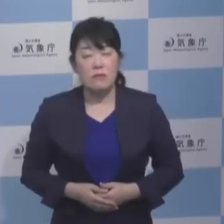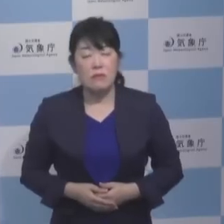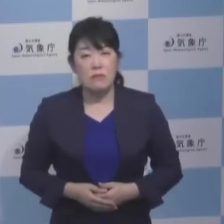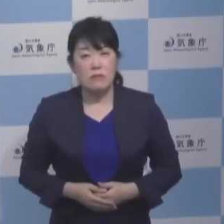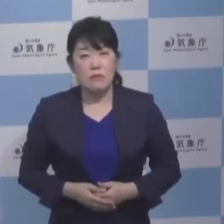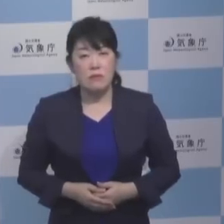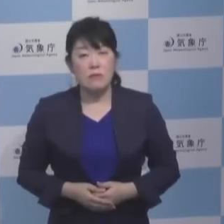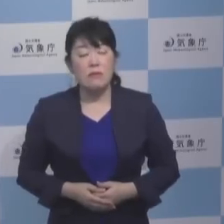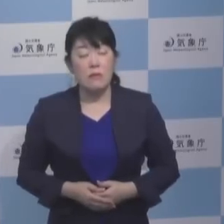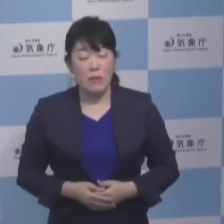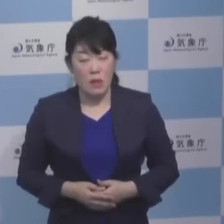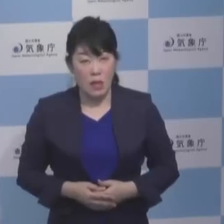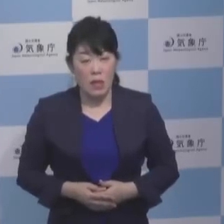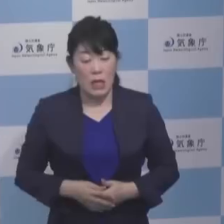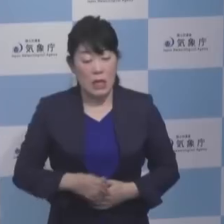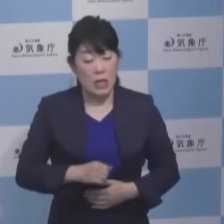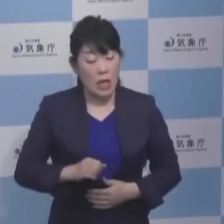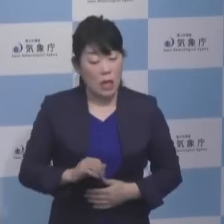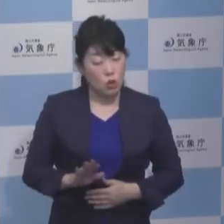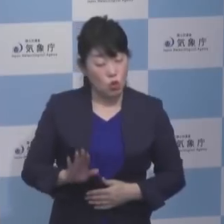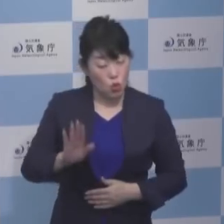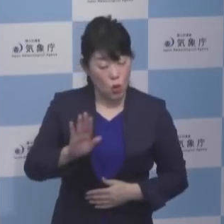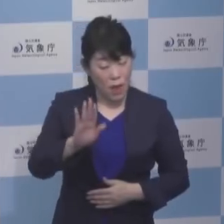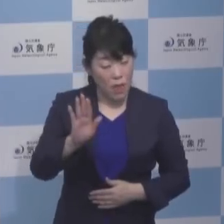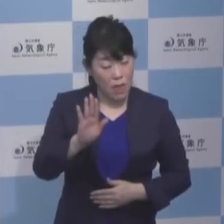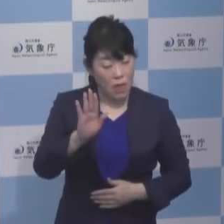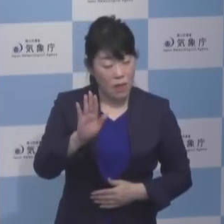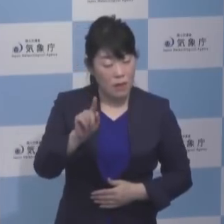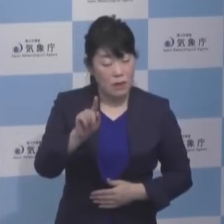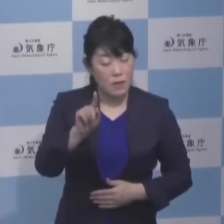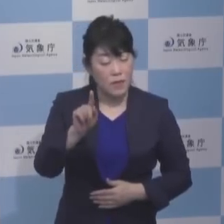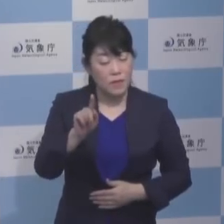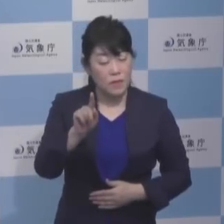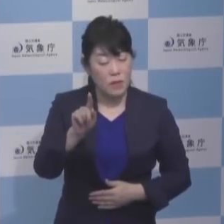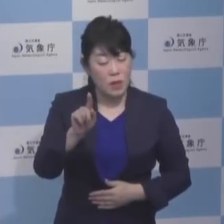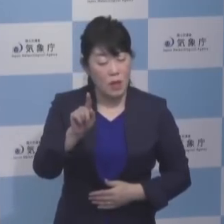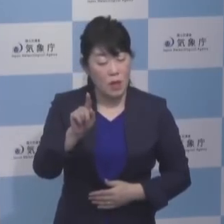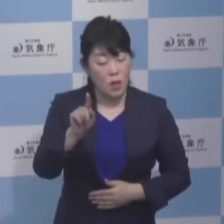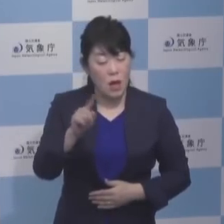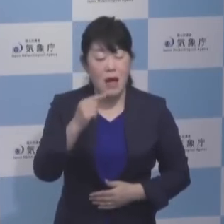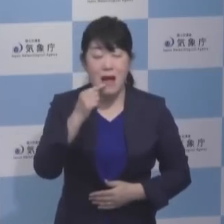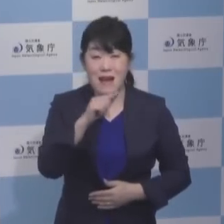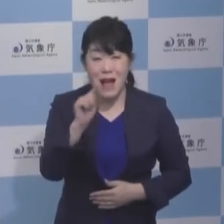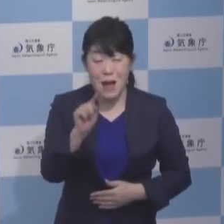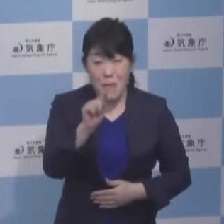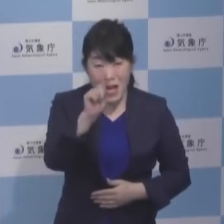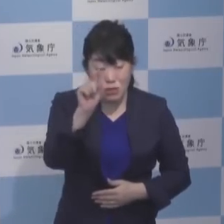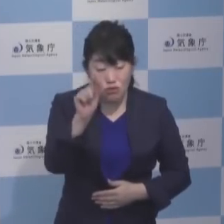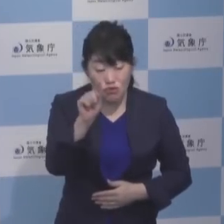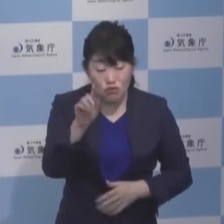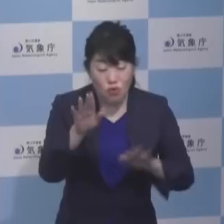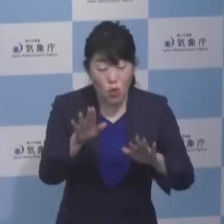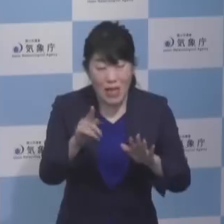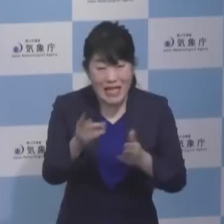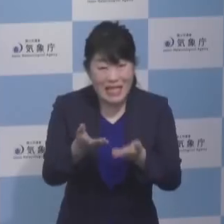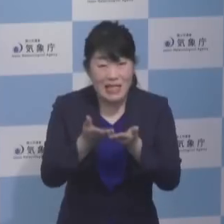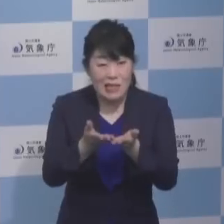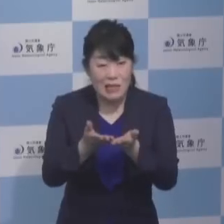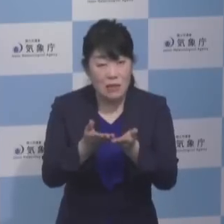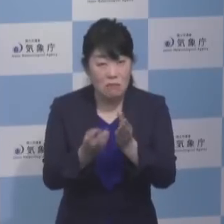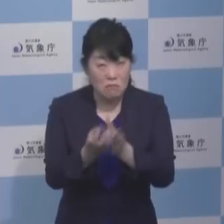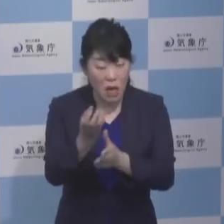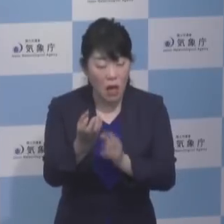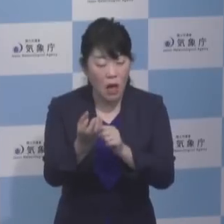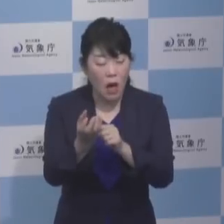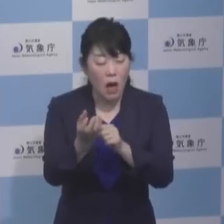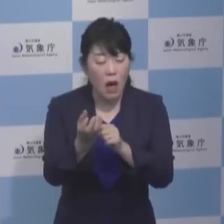左上が全体ヒーター図です。赤丸が今回の地震で、真ん中